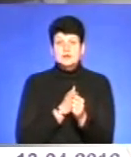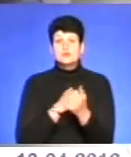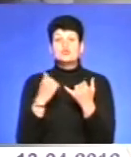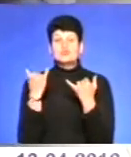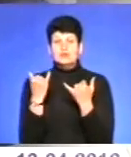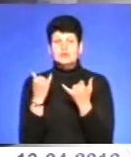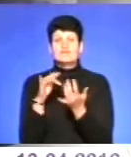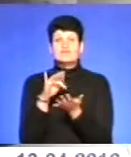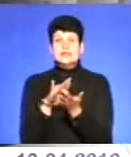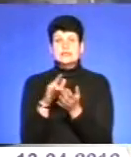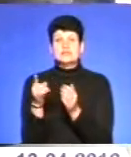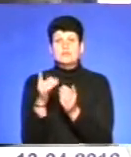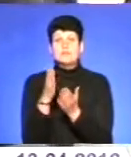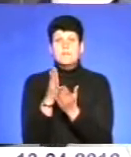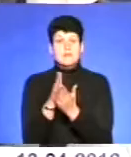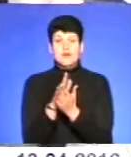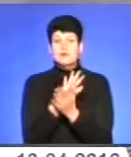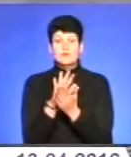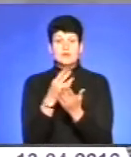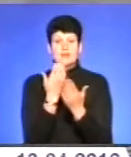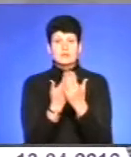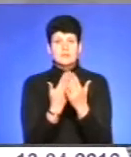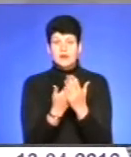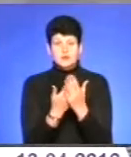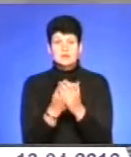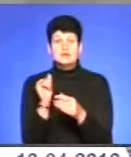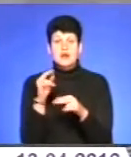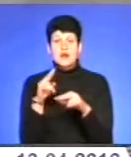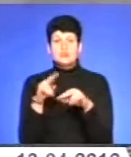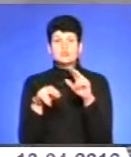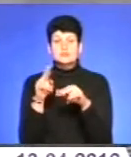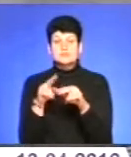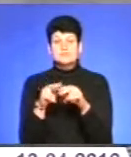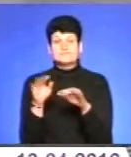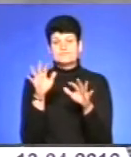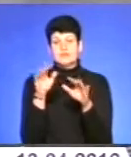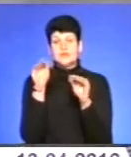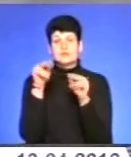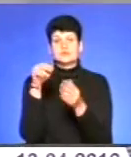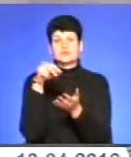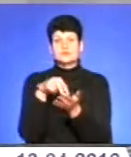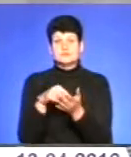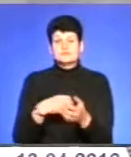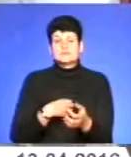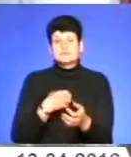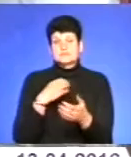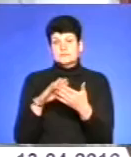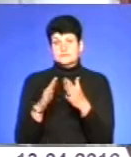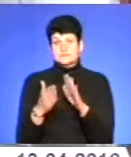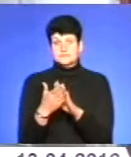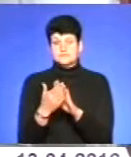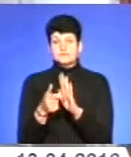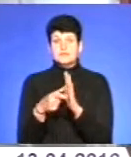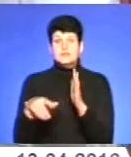самому центрі Тернополя маємо не візитну картку міста, а будівлю примару, яка знаходиться в жахливому стані.